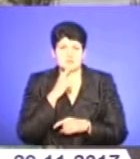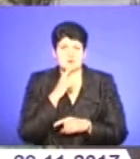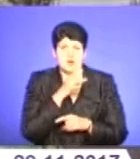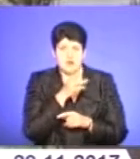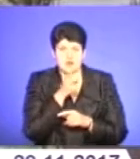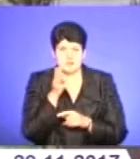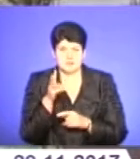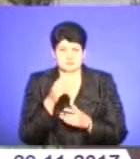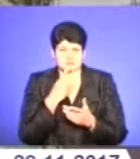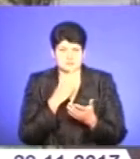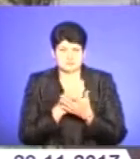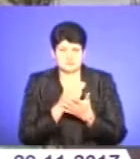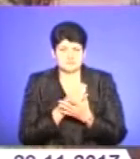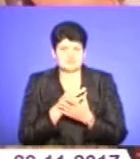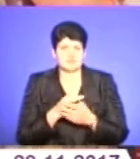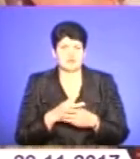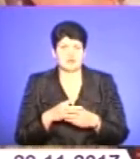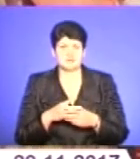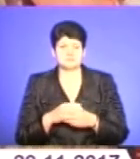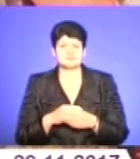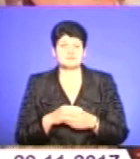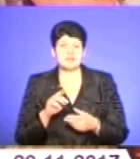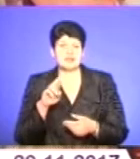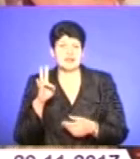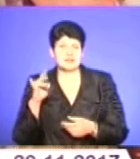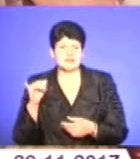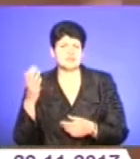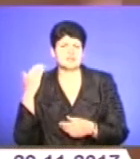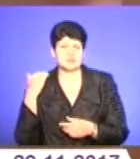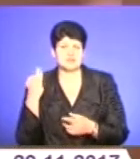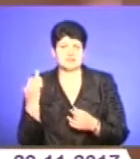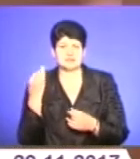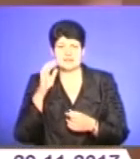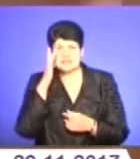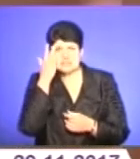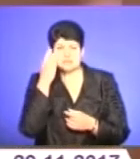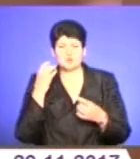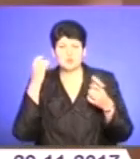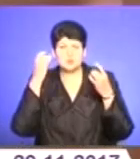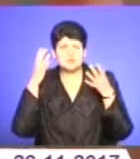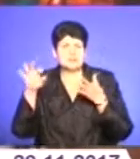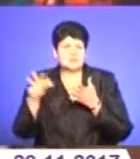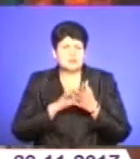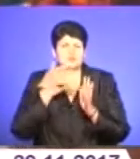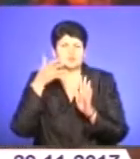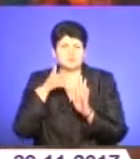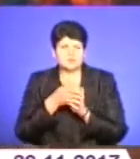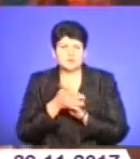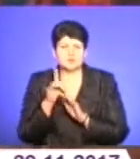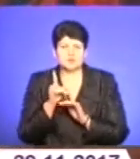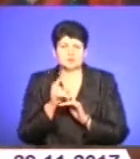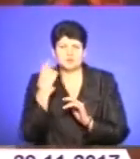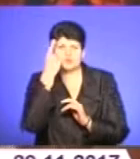неї наведена, вона не позувала. Яніна вже давно цікавиться індійською культурою, а тому, каже, одразу ж зрозуміла, що